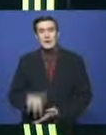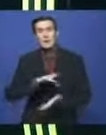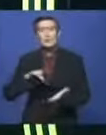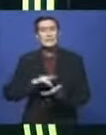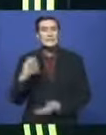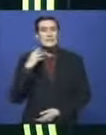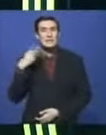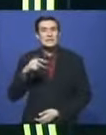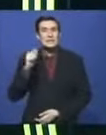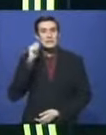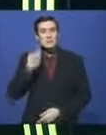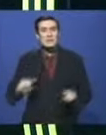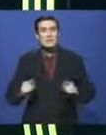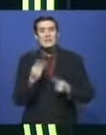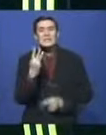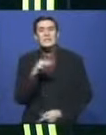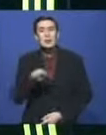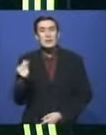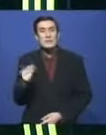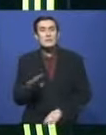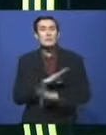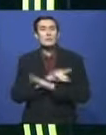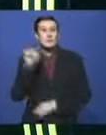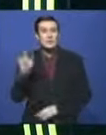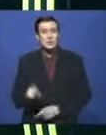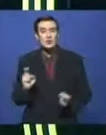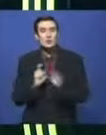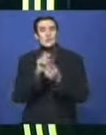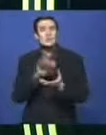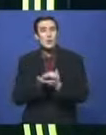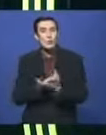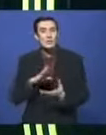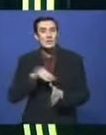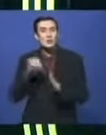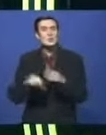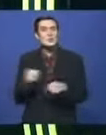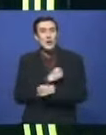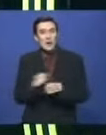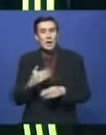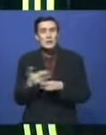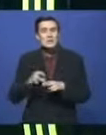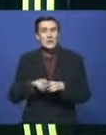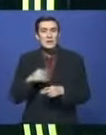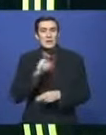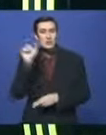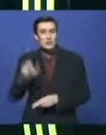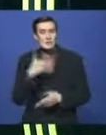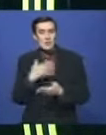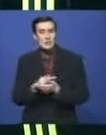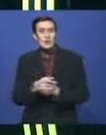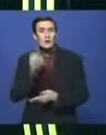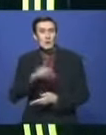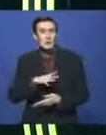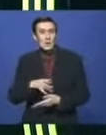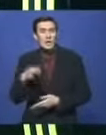В Кызылорде 20-летний юноша вымогал 3 миллиона тенге за бездыханное тело. Ссора со знакомым закончилась дракой, в ходе которой молодой человек нанес своему обидчику